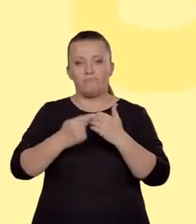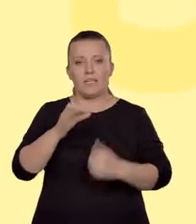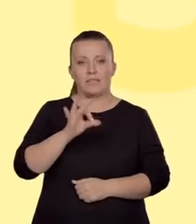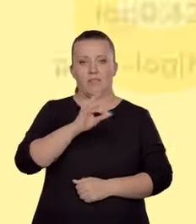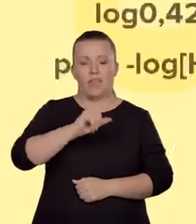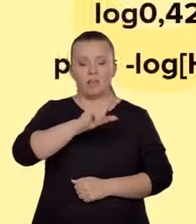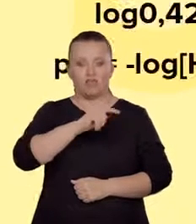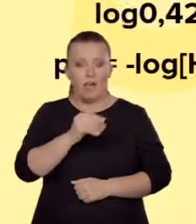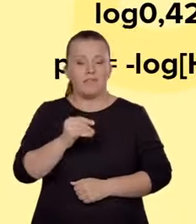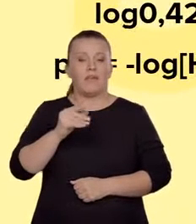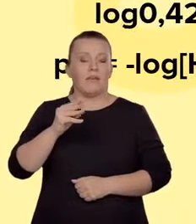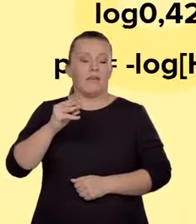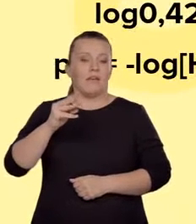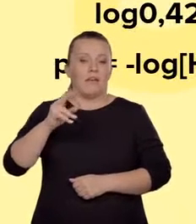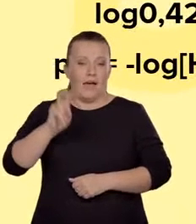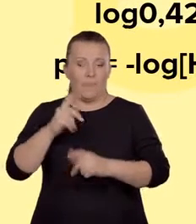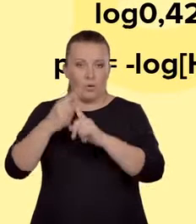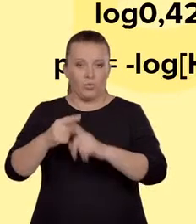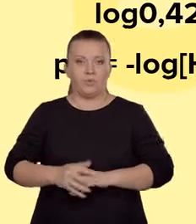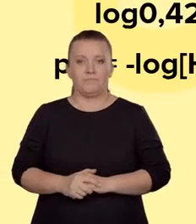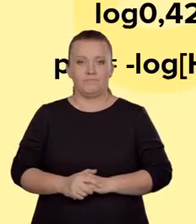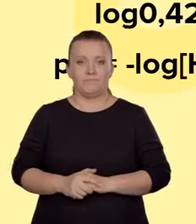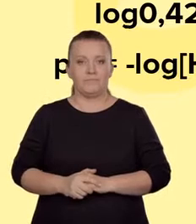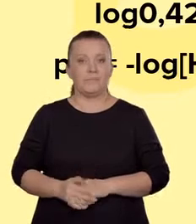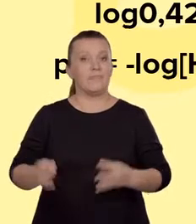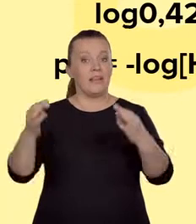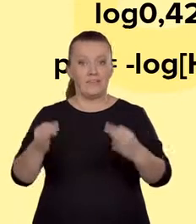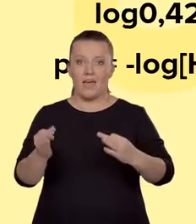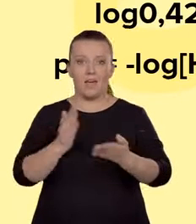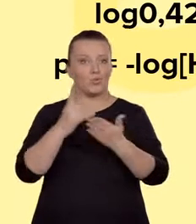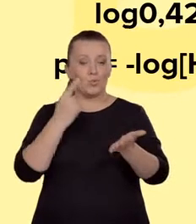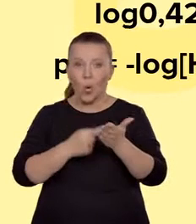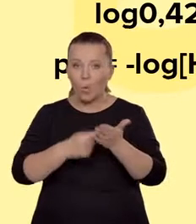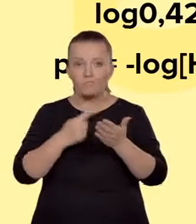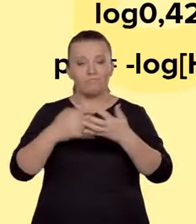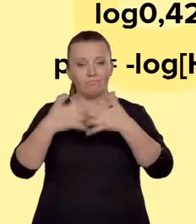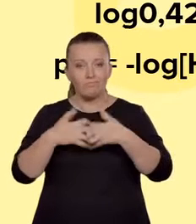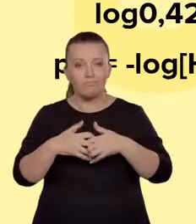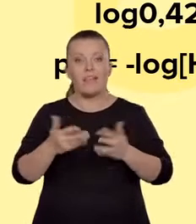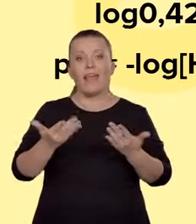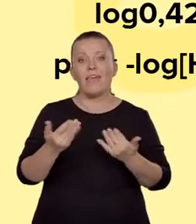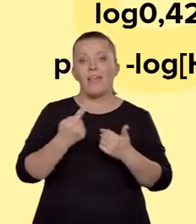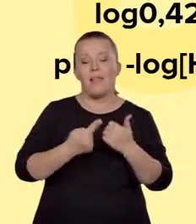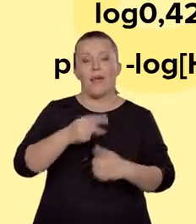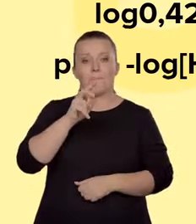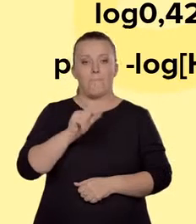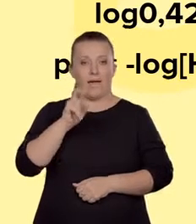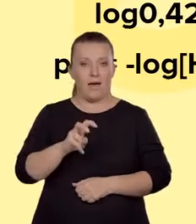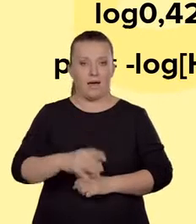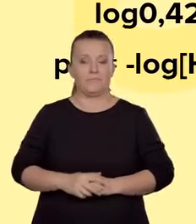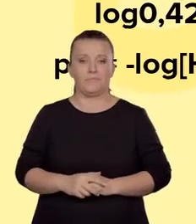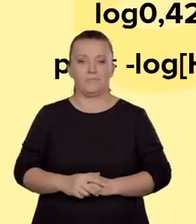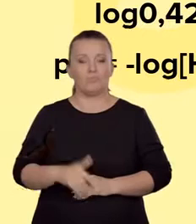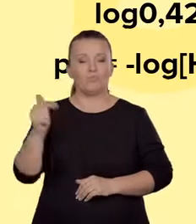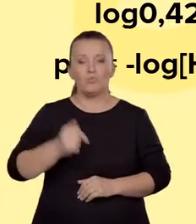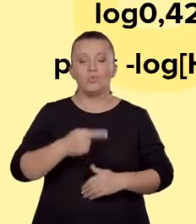kwasu. W tej chwili pozostaje nam już tylko obliczenie wartości pH. Musimy wyliczyć wartość